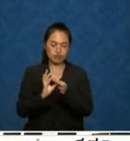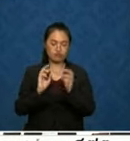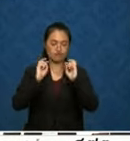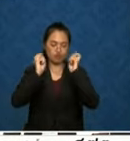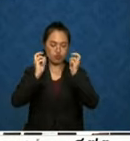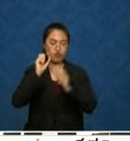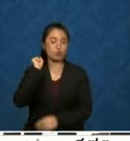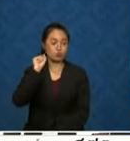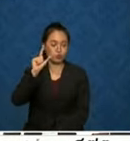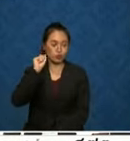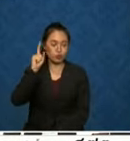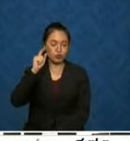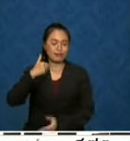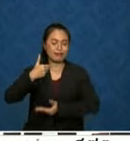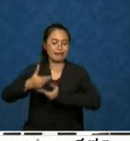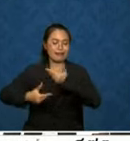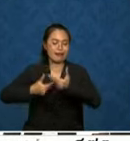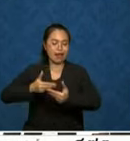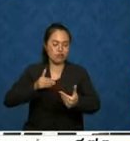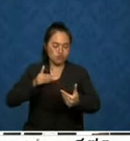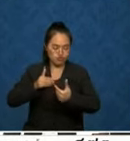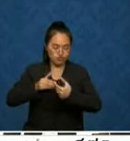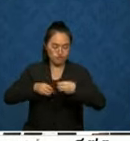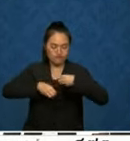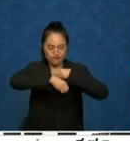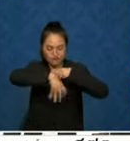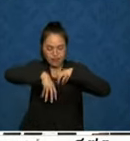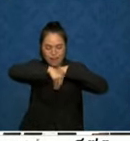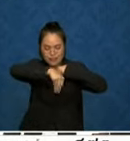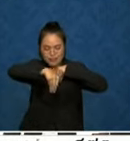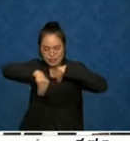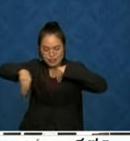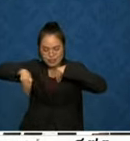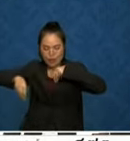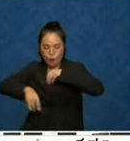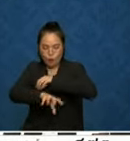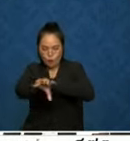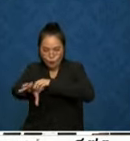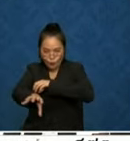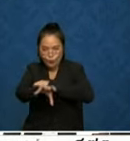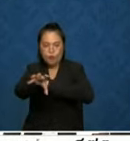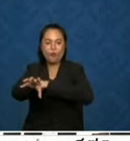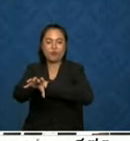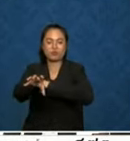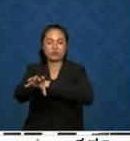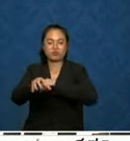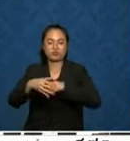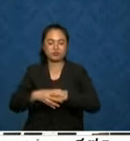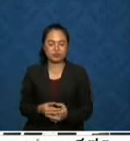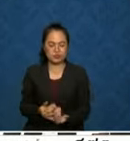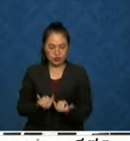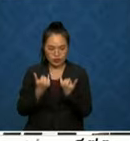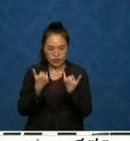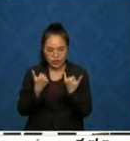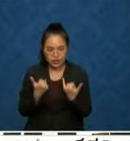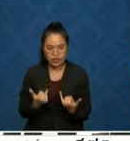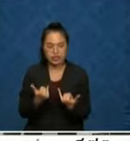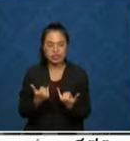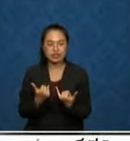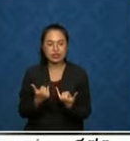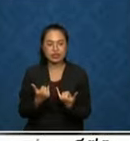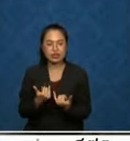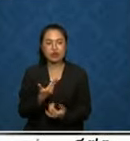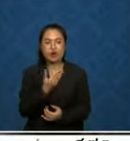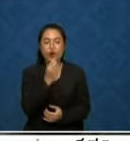นะครับการขายตรงและการแชร์ลูกโซ่นะครับในประเด็นนี้นะครับท่านประธานผมขออนุญาต